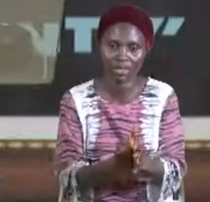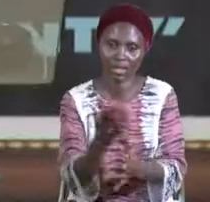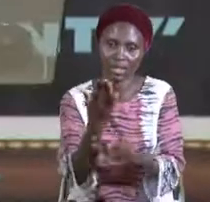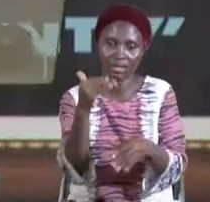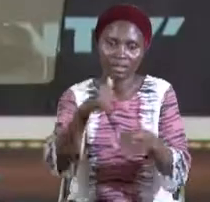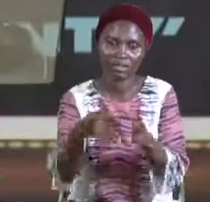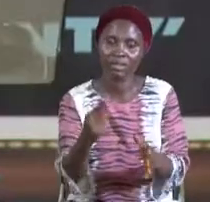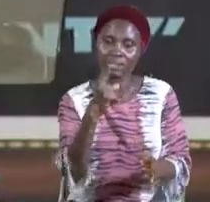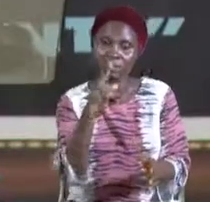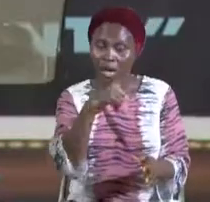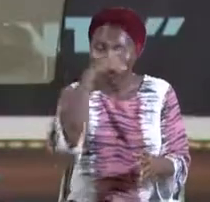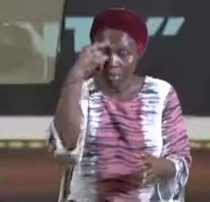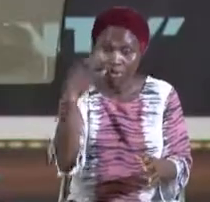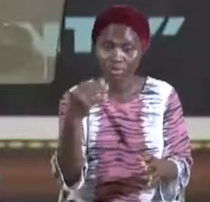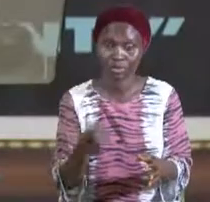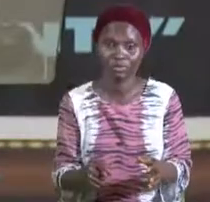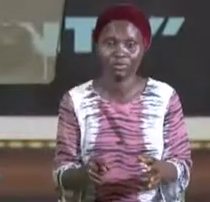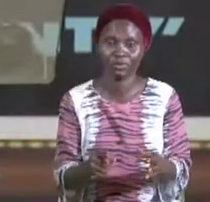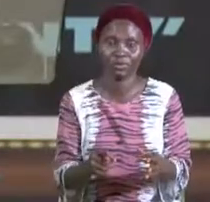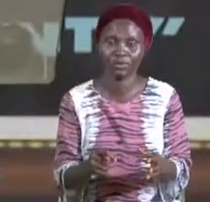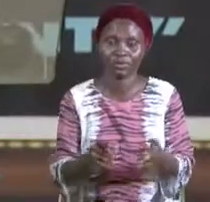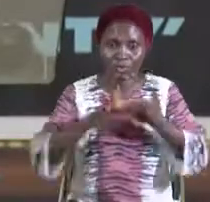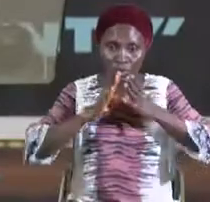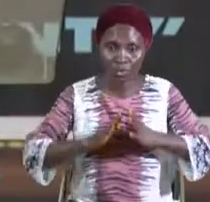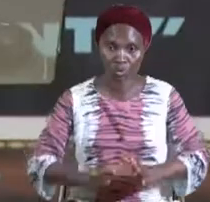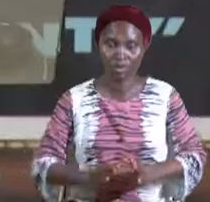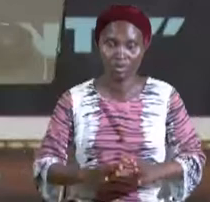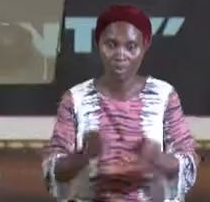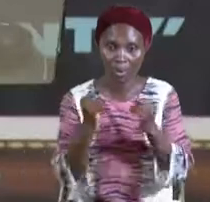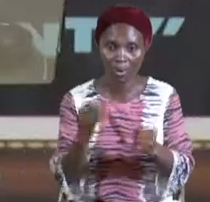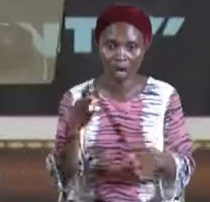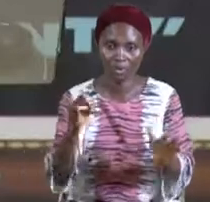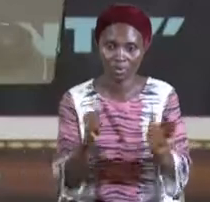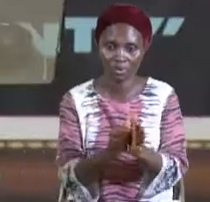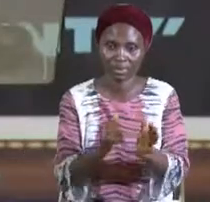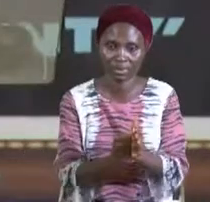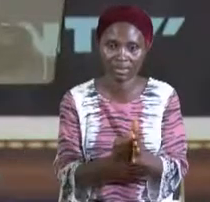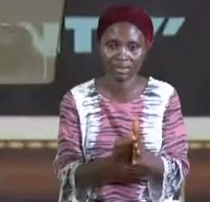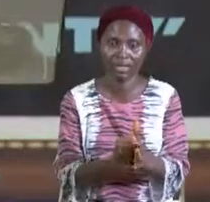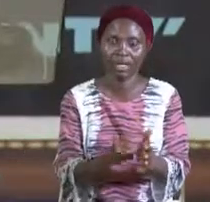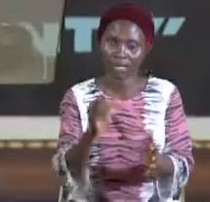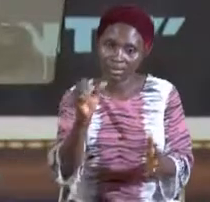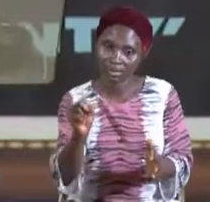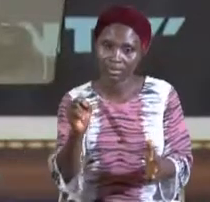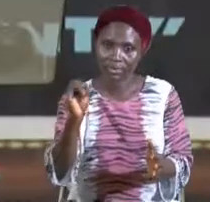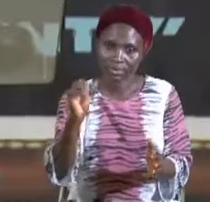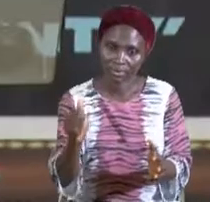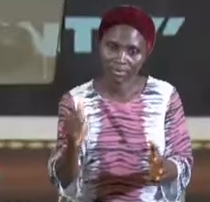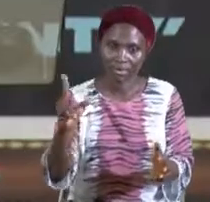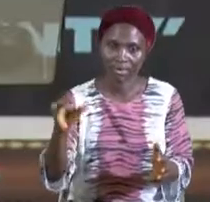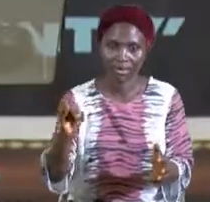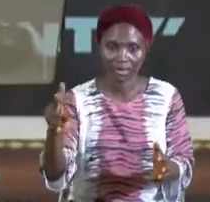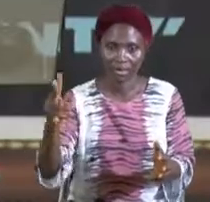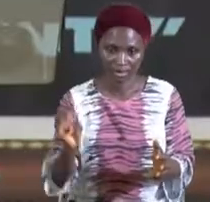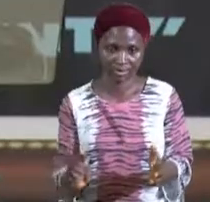Parce que l'effet adoucissant de la salive et l'effet adoucisseur de la salive.